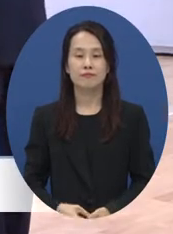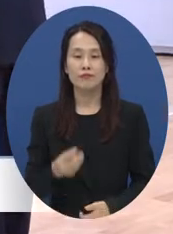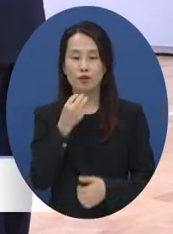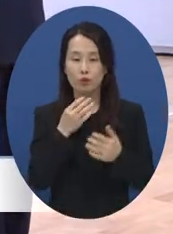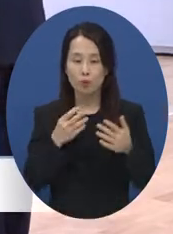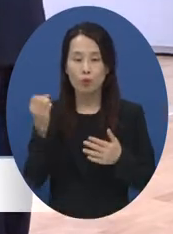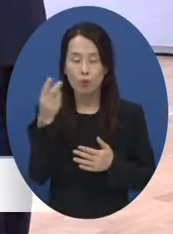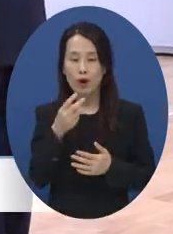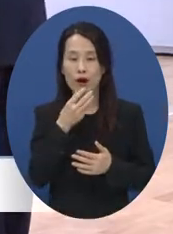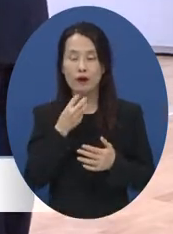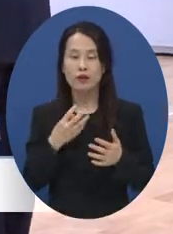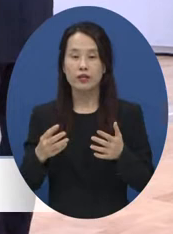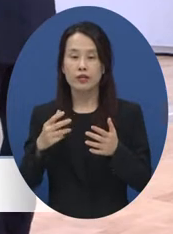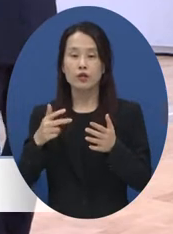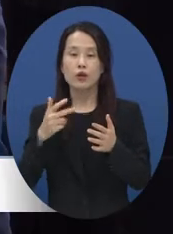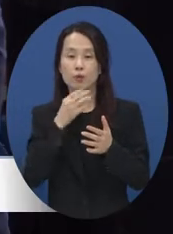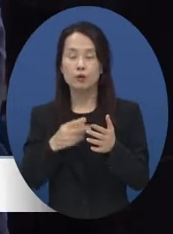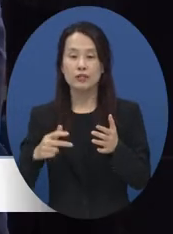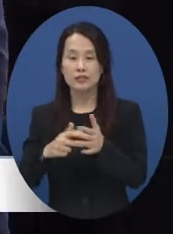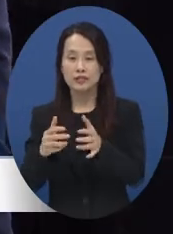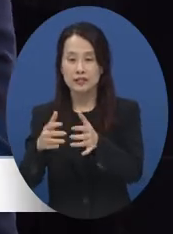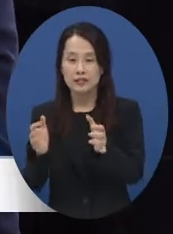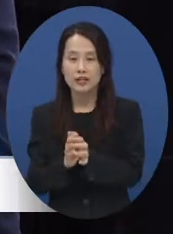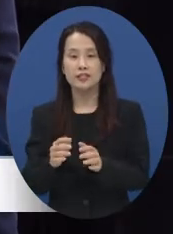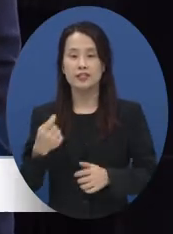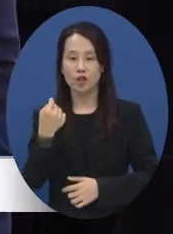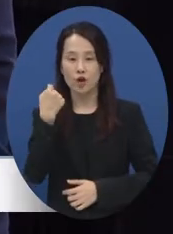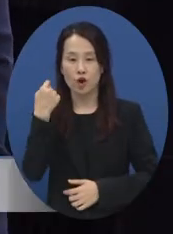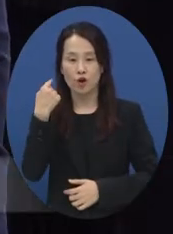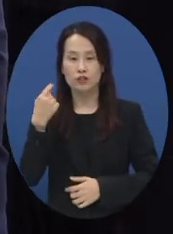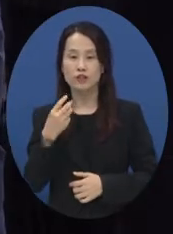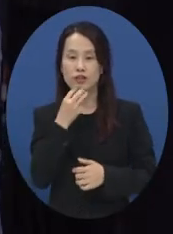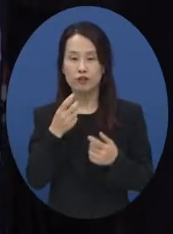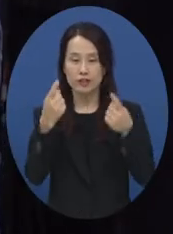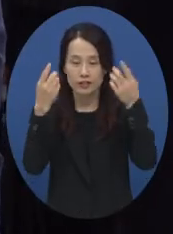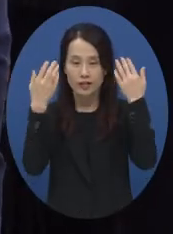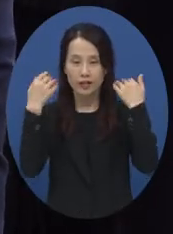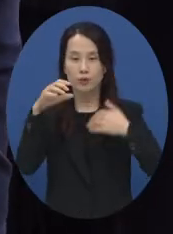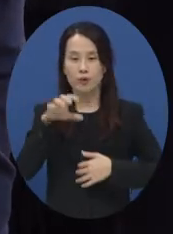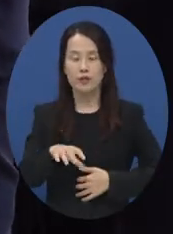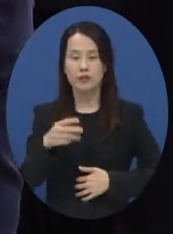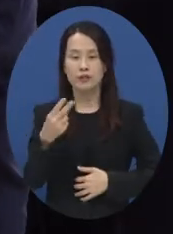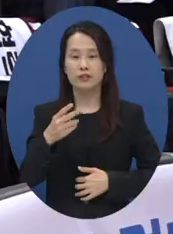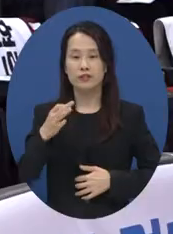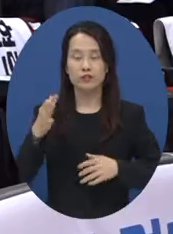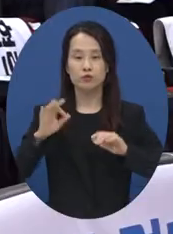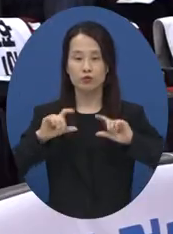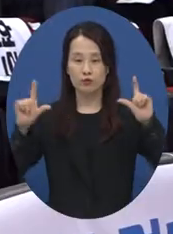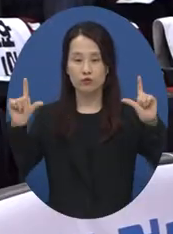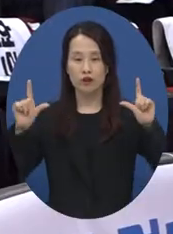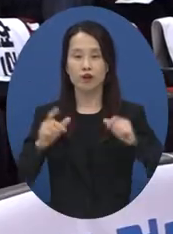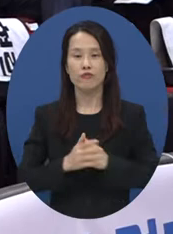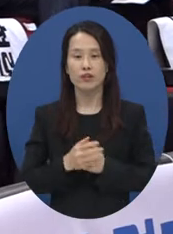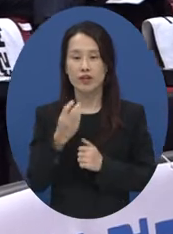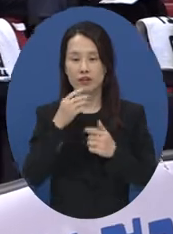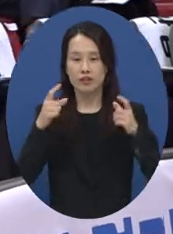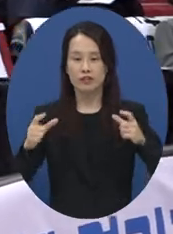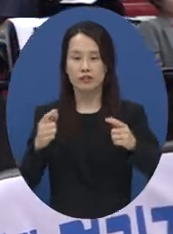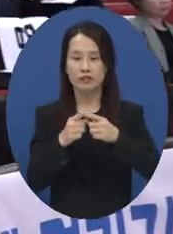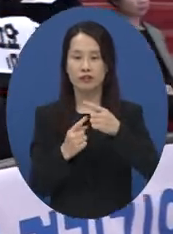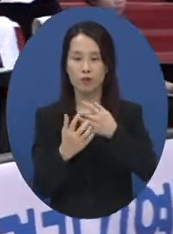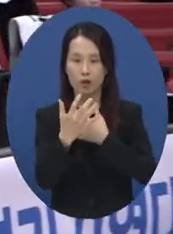경기도와 경기복지재단은 29일 경기대학교 텔레컨벤션 센터에서 2019년 지역사회보장협의체 경기지역 대회를